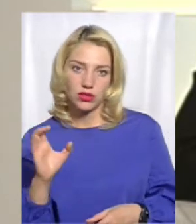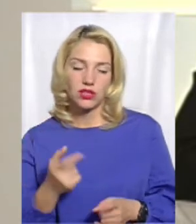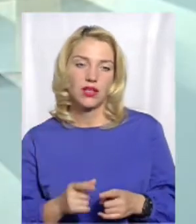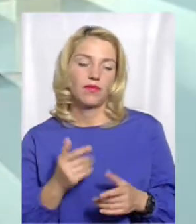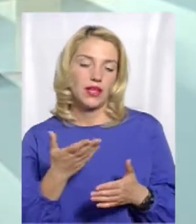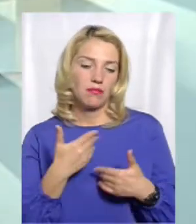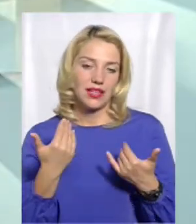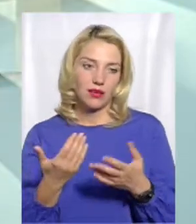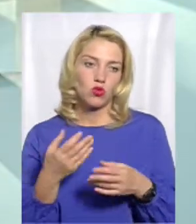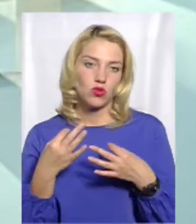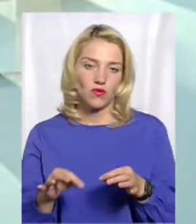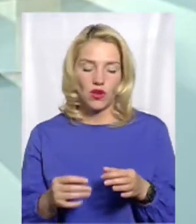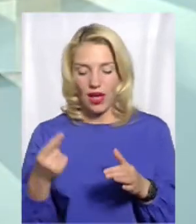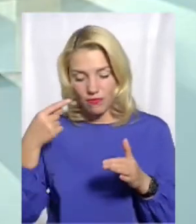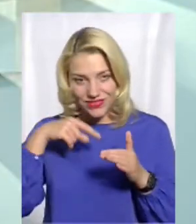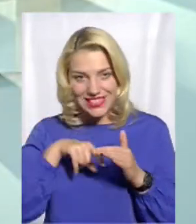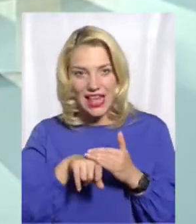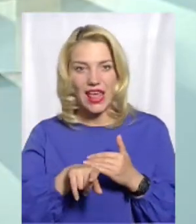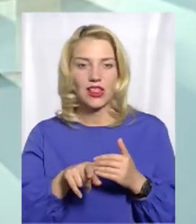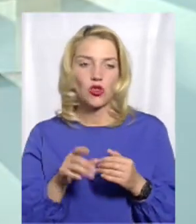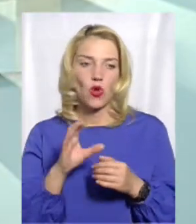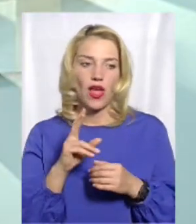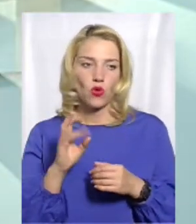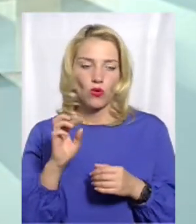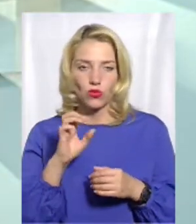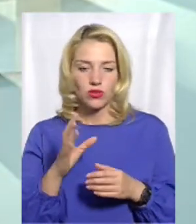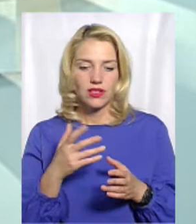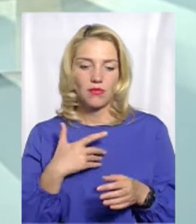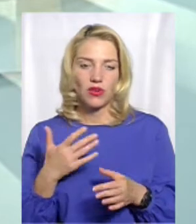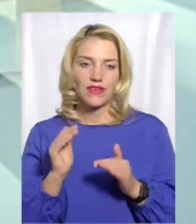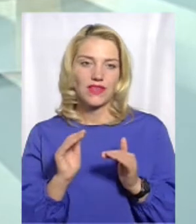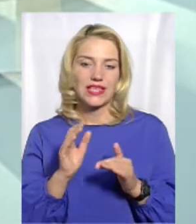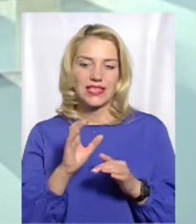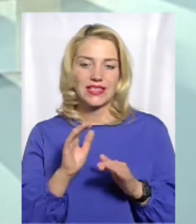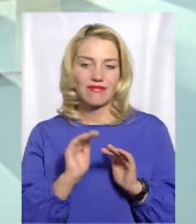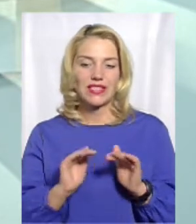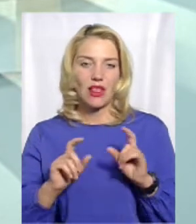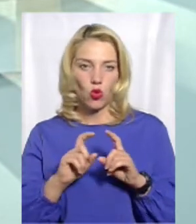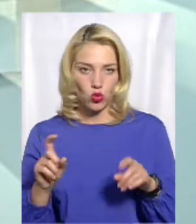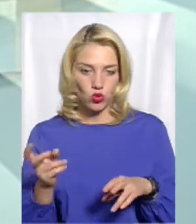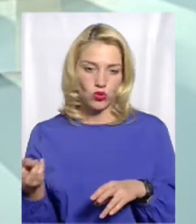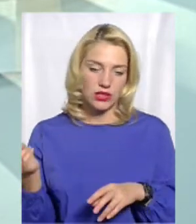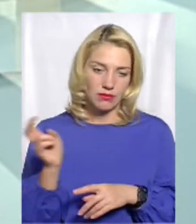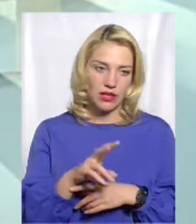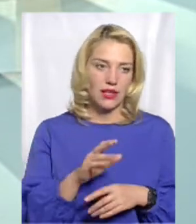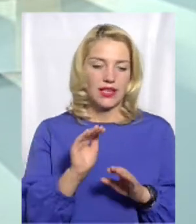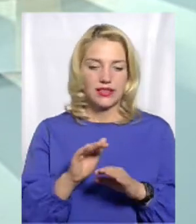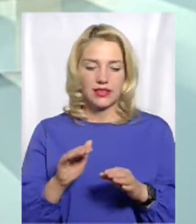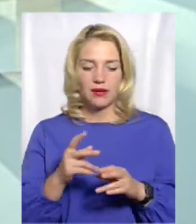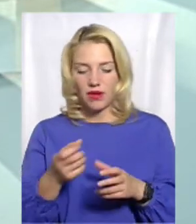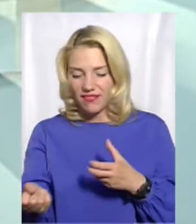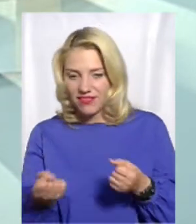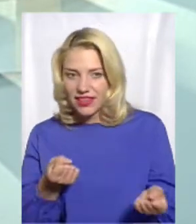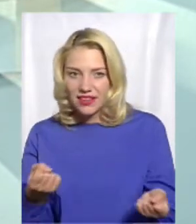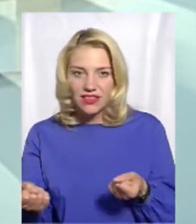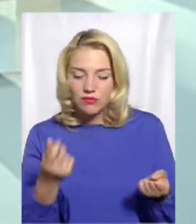ми їм дозволяємо заходити всередину екобусу, приїжджали в садочок, дозволяли діткам відкривати всі ящики,